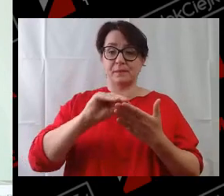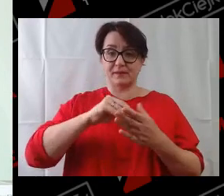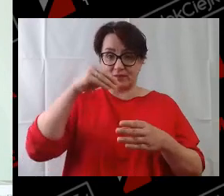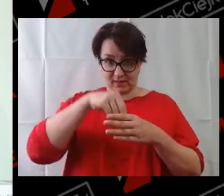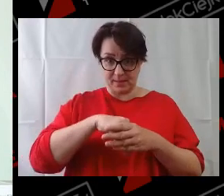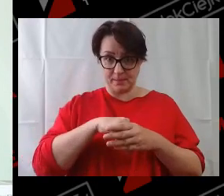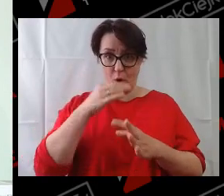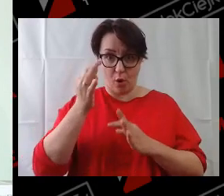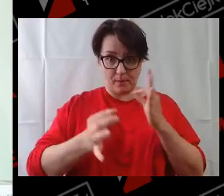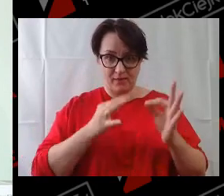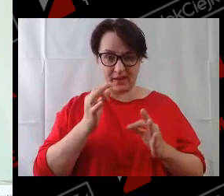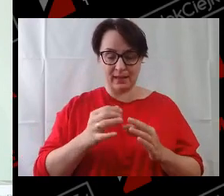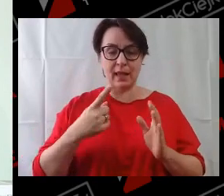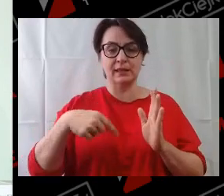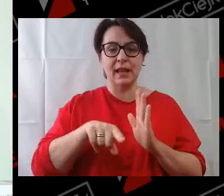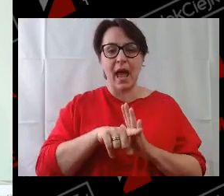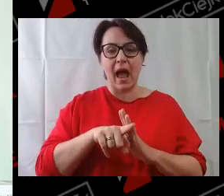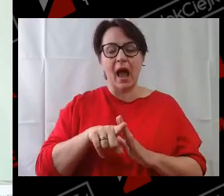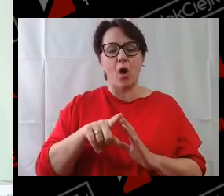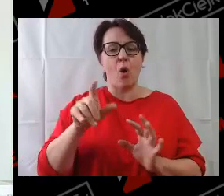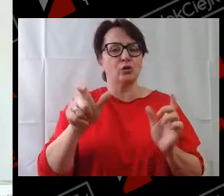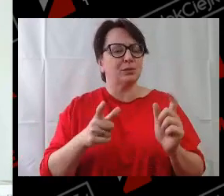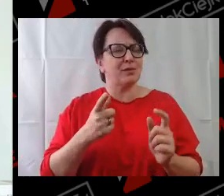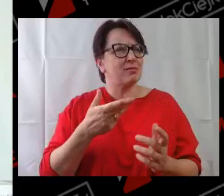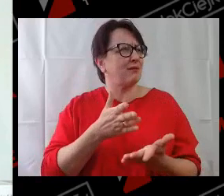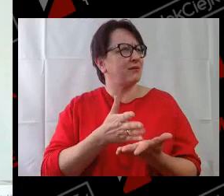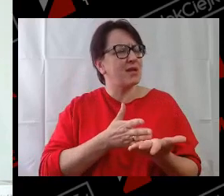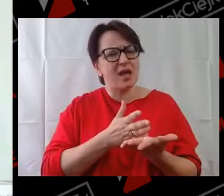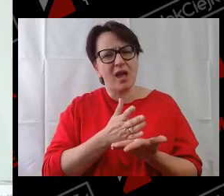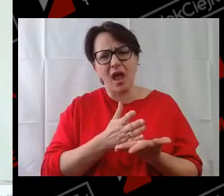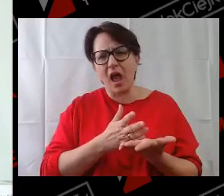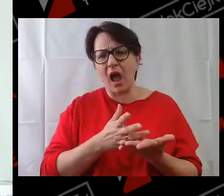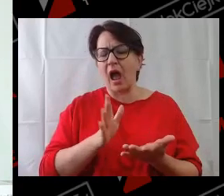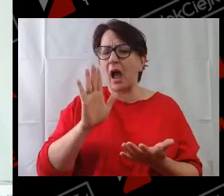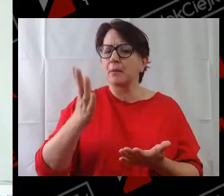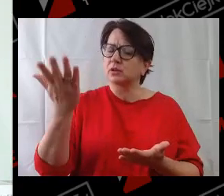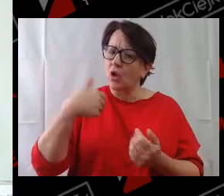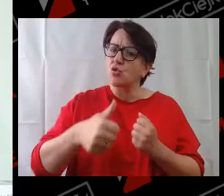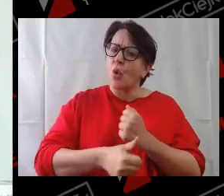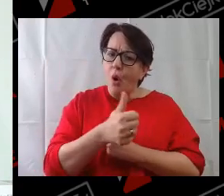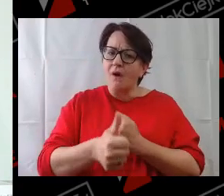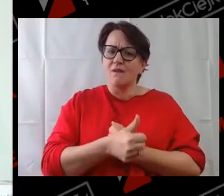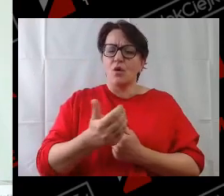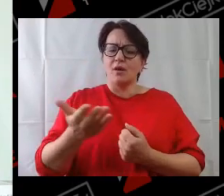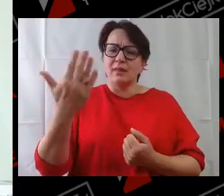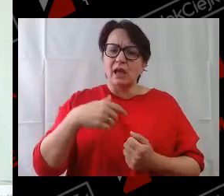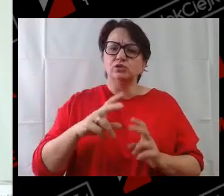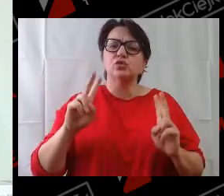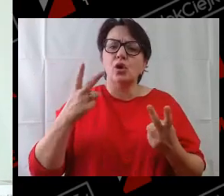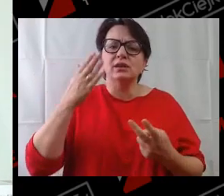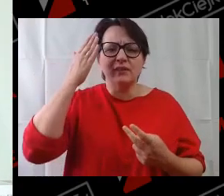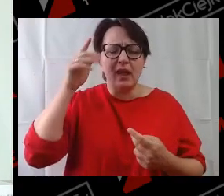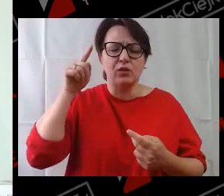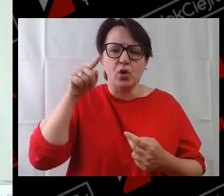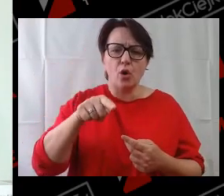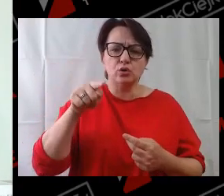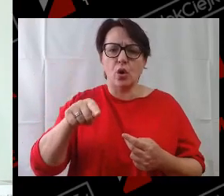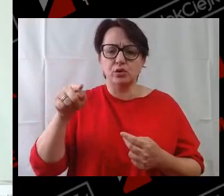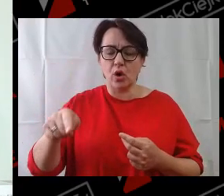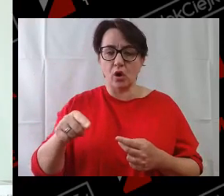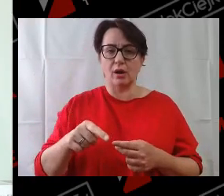takich sceptyków którzy wciąż mówią a Proszę podać do wody a skąd to twierdzenie że